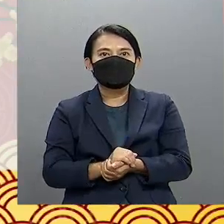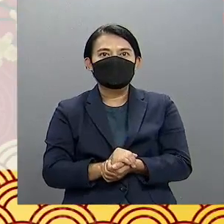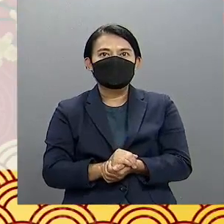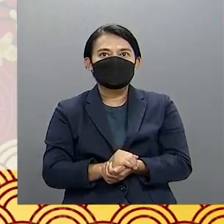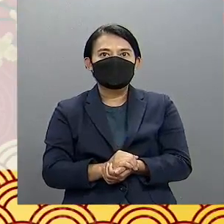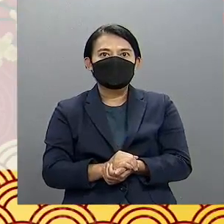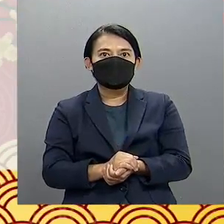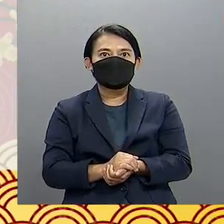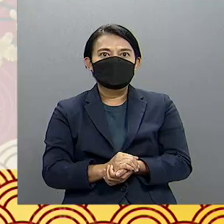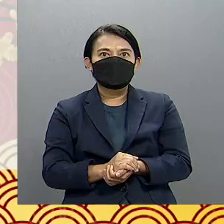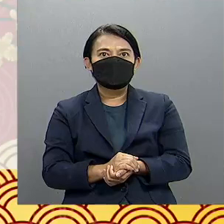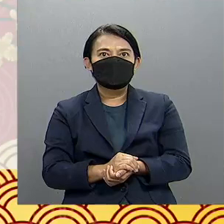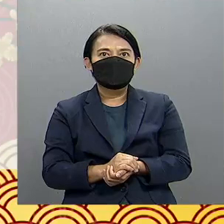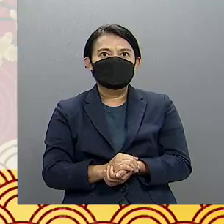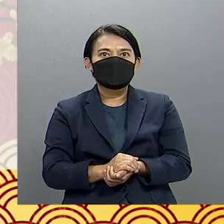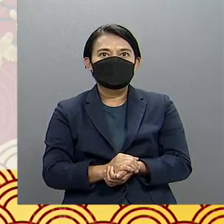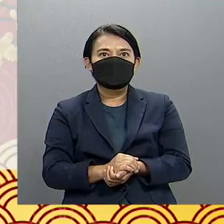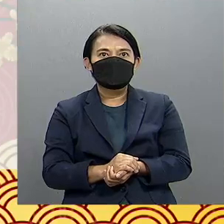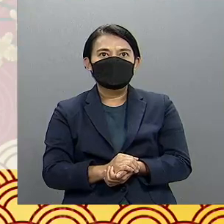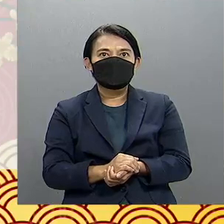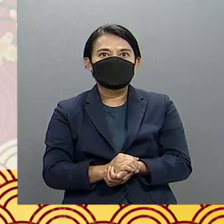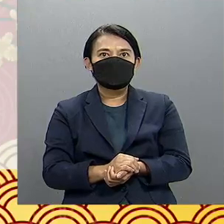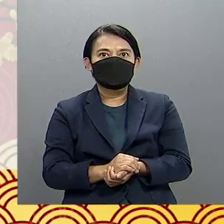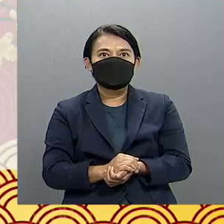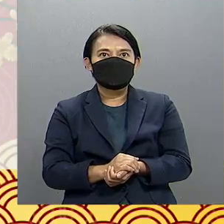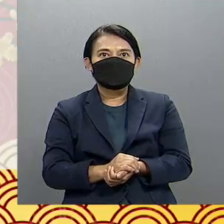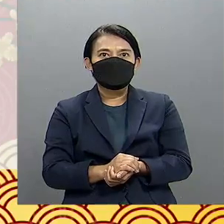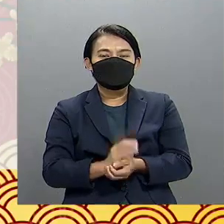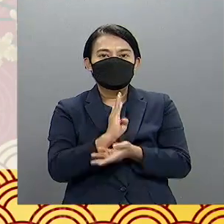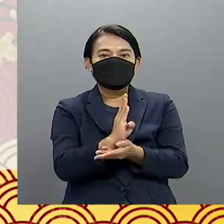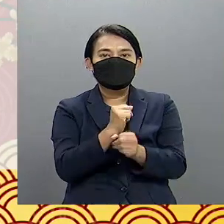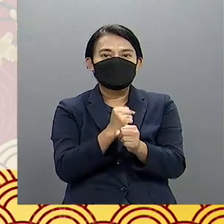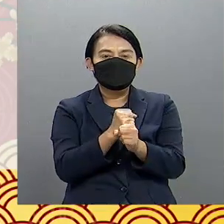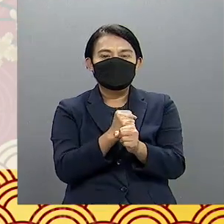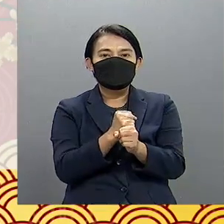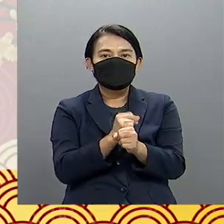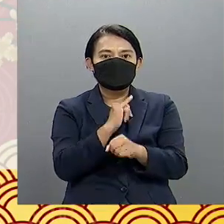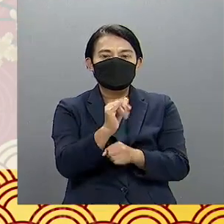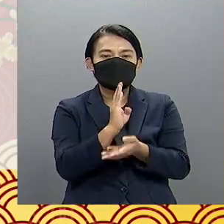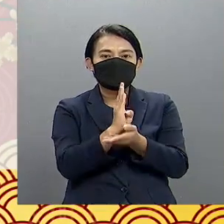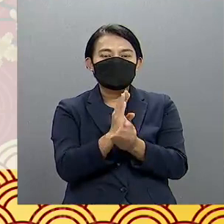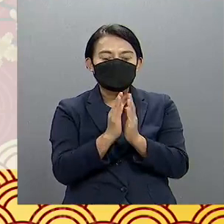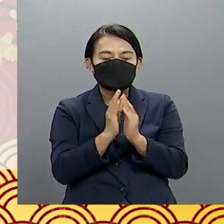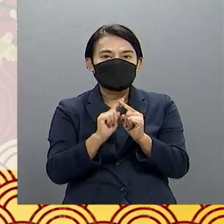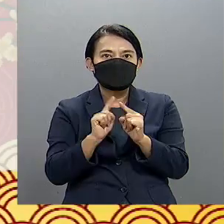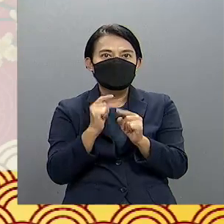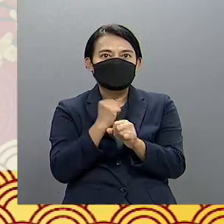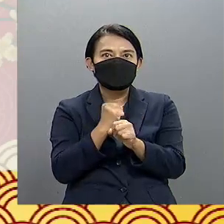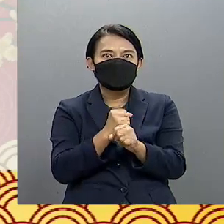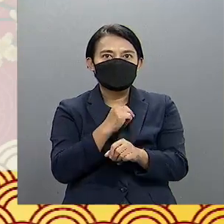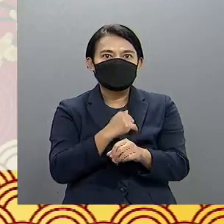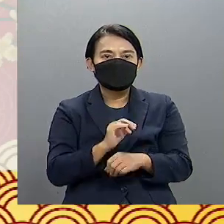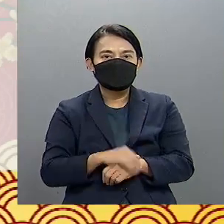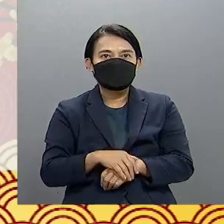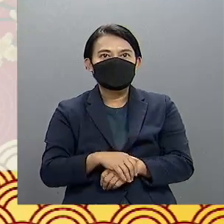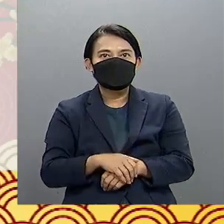นอกจากการกินเจอีกกิจกรรมก็คือการไปทำบุญปรากฏว่ากลุ่มตัวอย่างเกือบ190ไม่ไปค่ะส่วนที่เหลือก็จะใช้เ